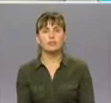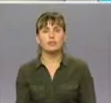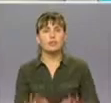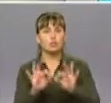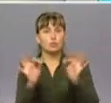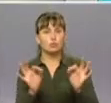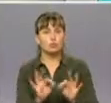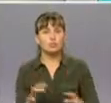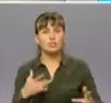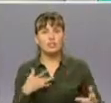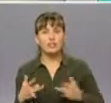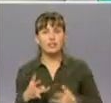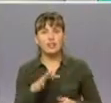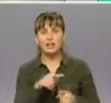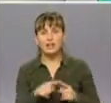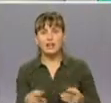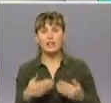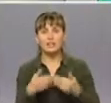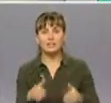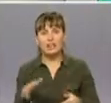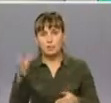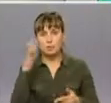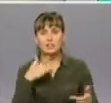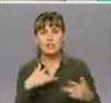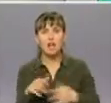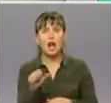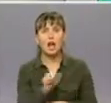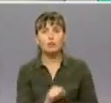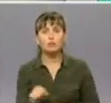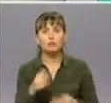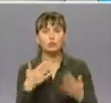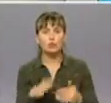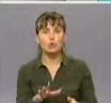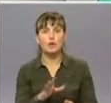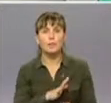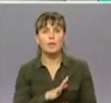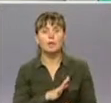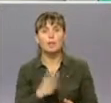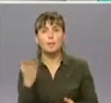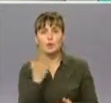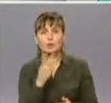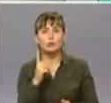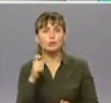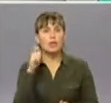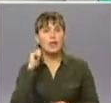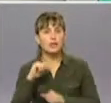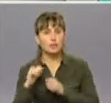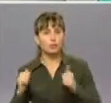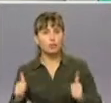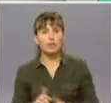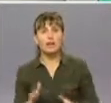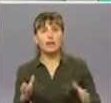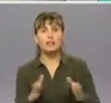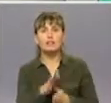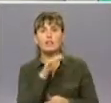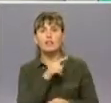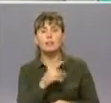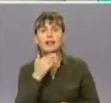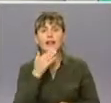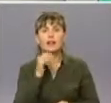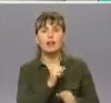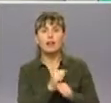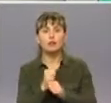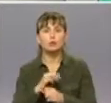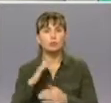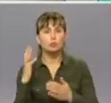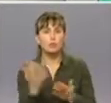И про искусство. Театральный сезон открывается. Академический театр Уэзова уже сделал это премьерой «Столетняя любовь». Коллектив во время